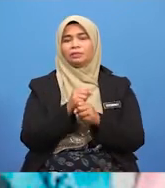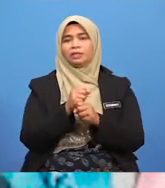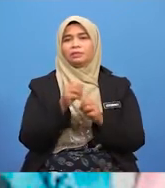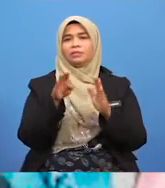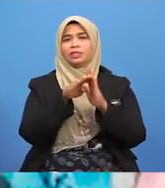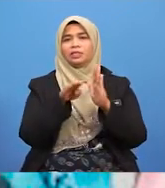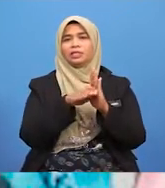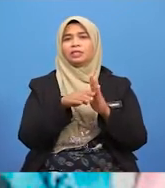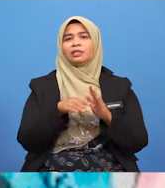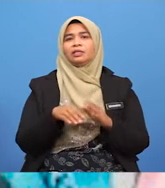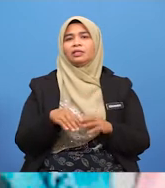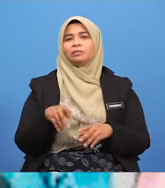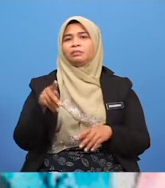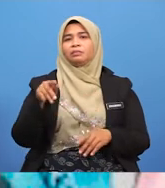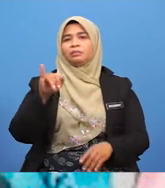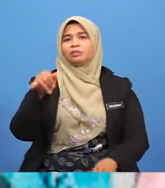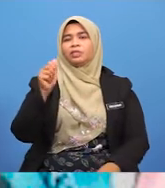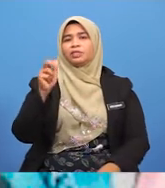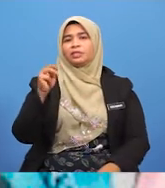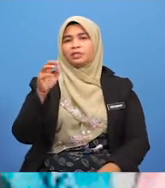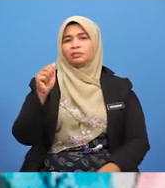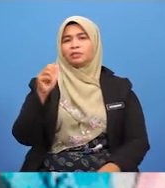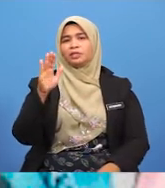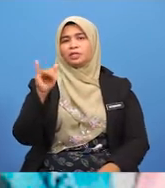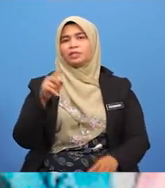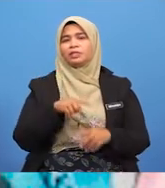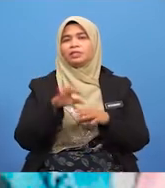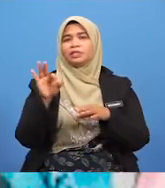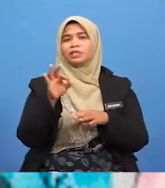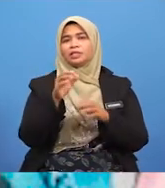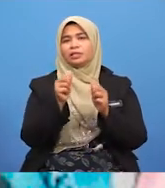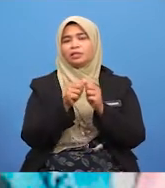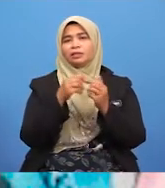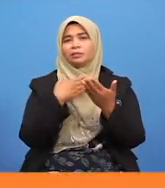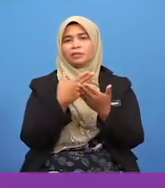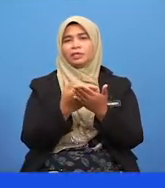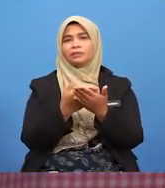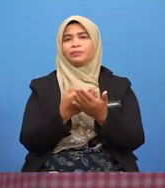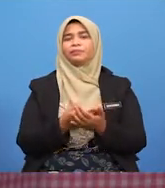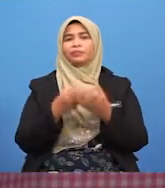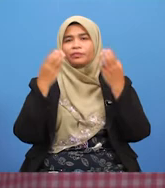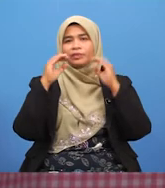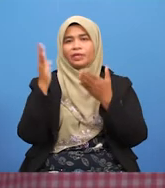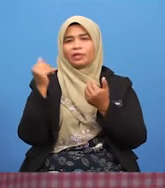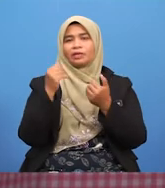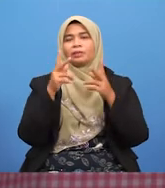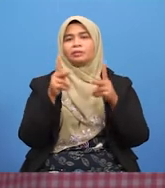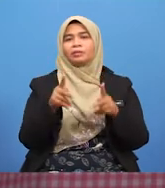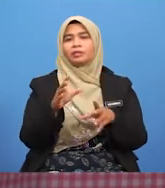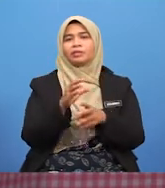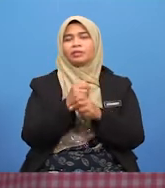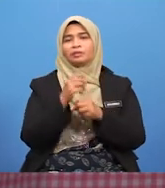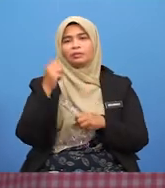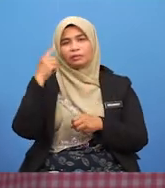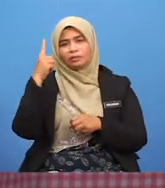menyinarkan kiri tiap Riza Mayang dijahit dengan baik cegah harap Lazada